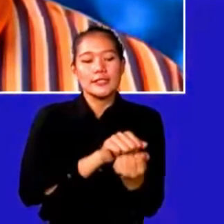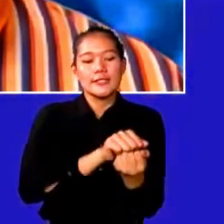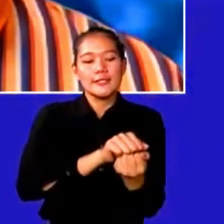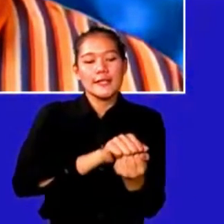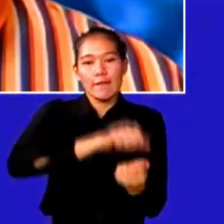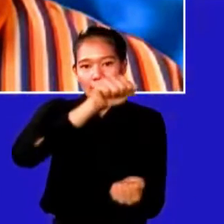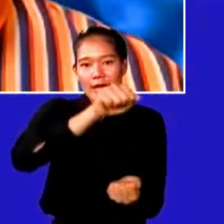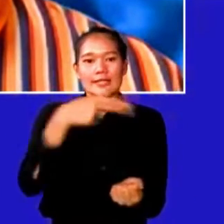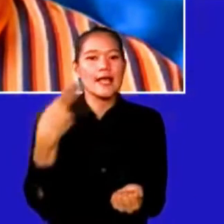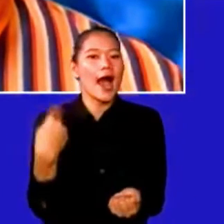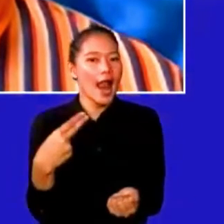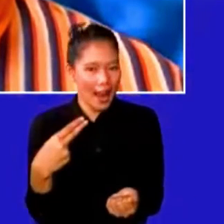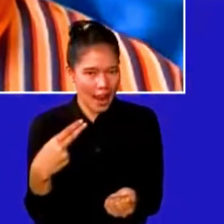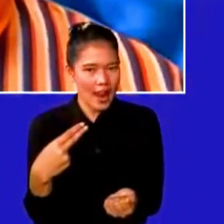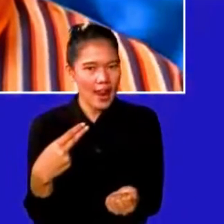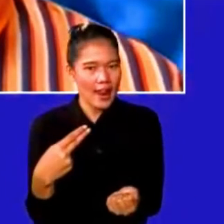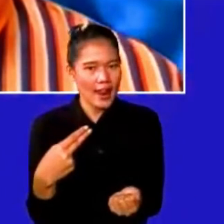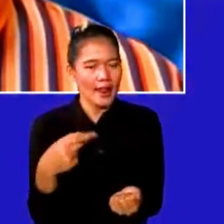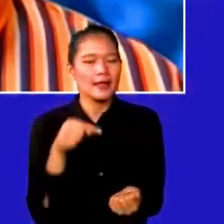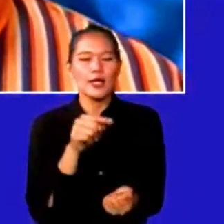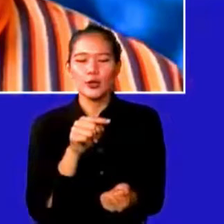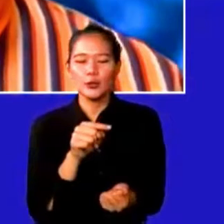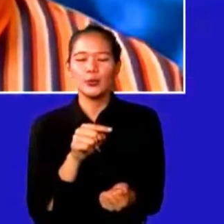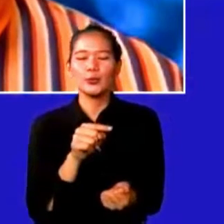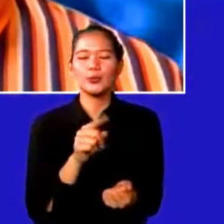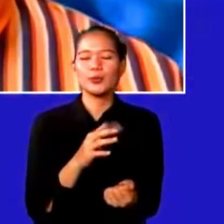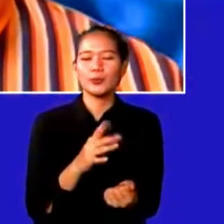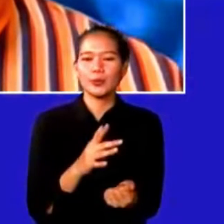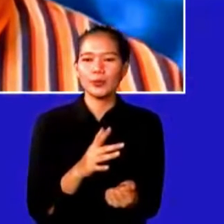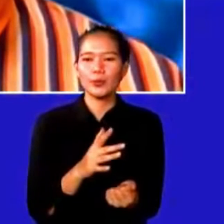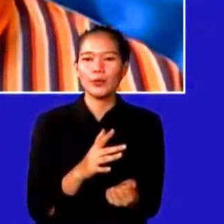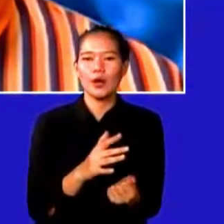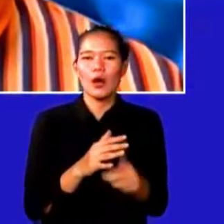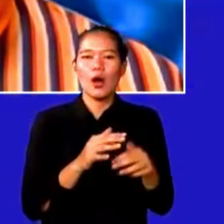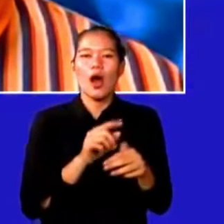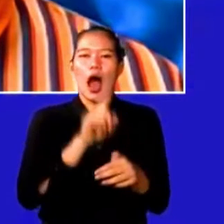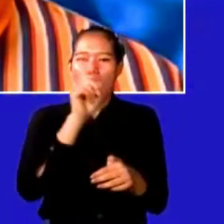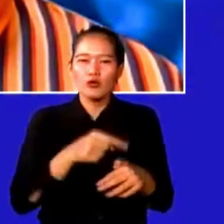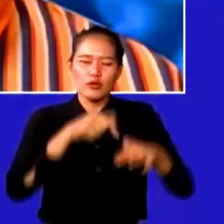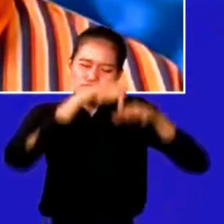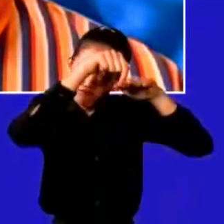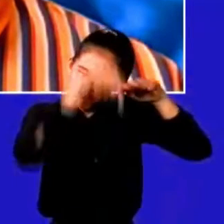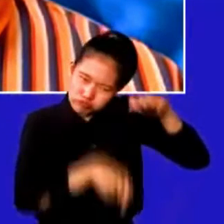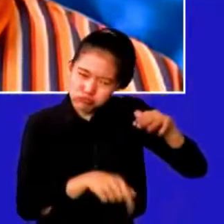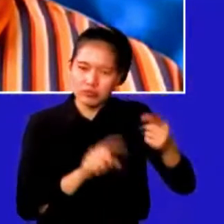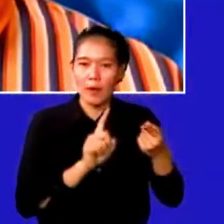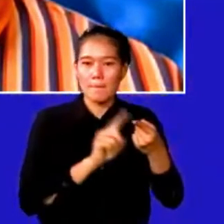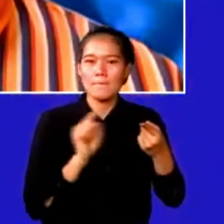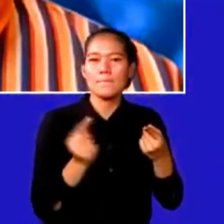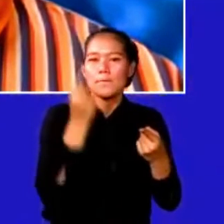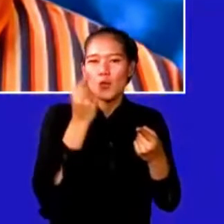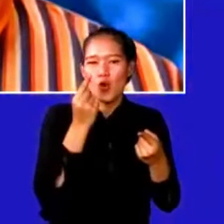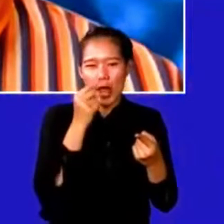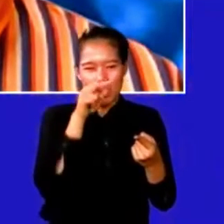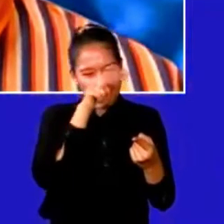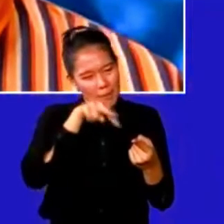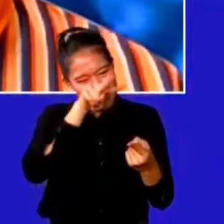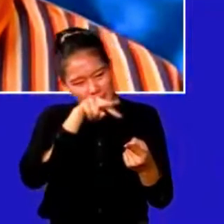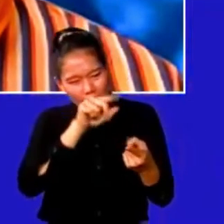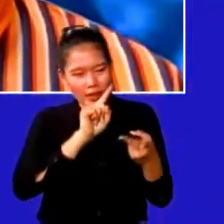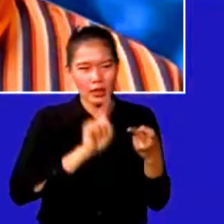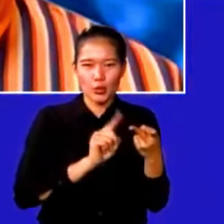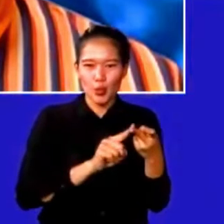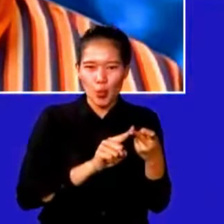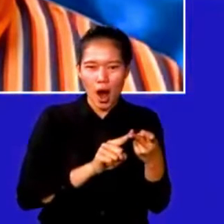sertifikasi halal ini dilakukan secara mendalam ya Mulai dari pemeriksaan in kliennya